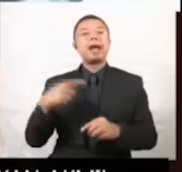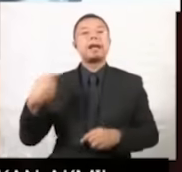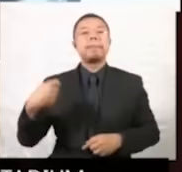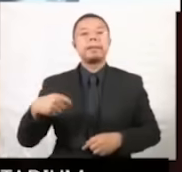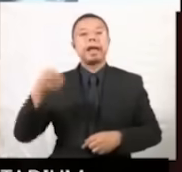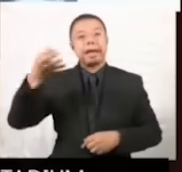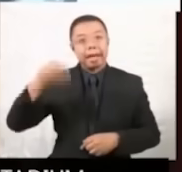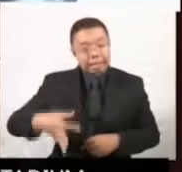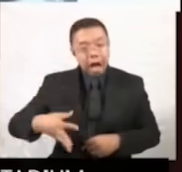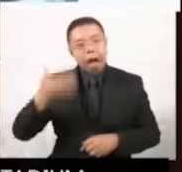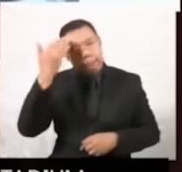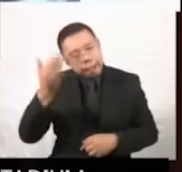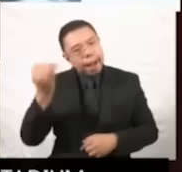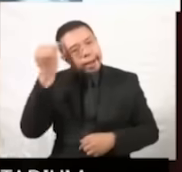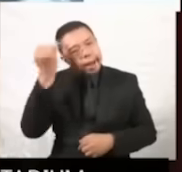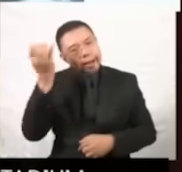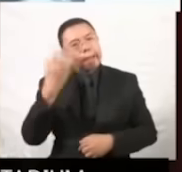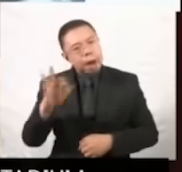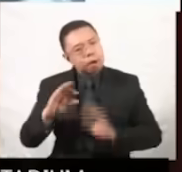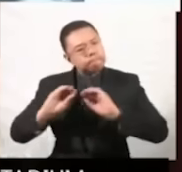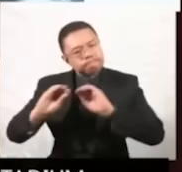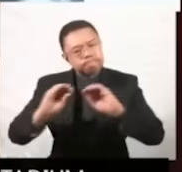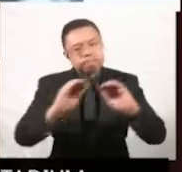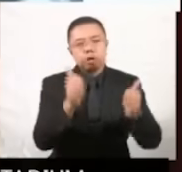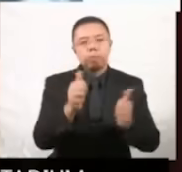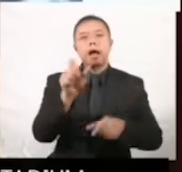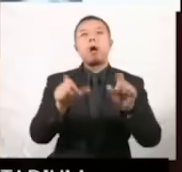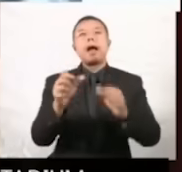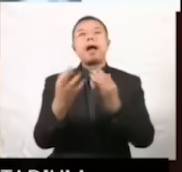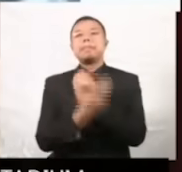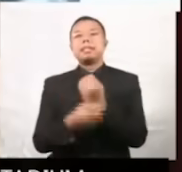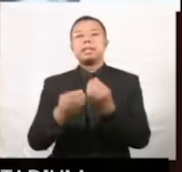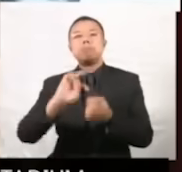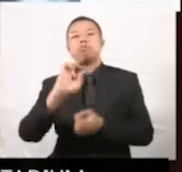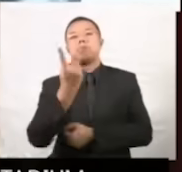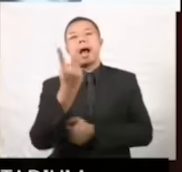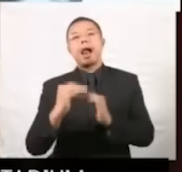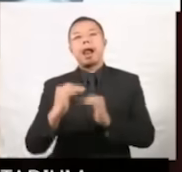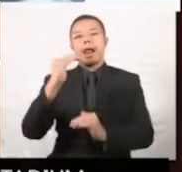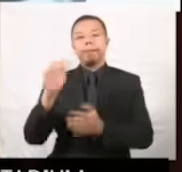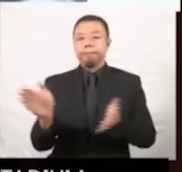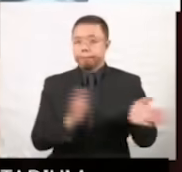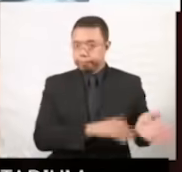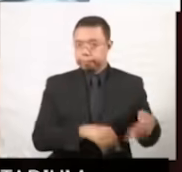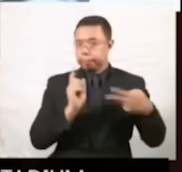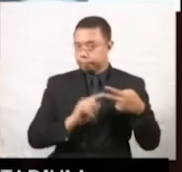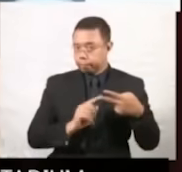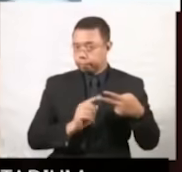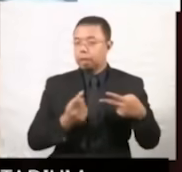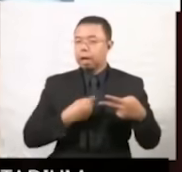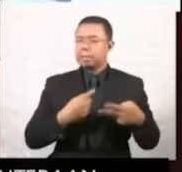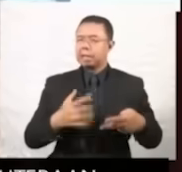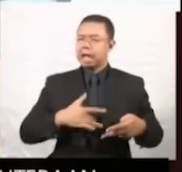Kementerian Desa karena inovasi-inovasi pengentasan kemiskinan yang kedua